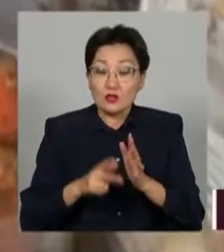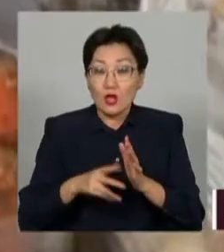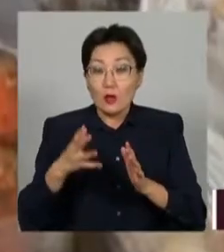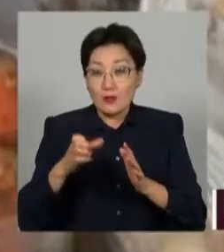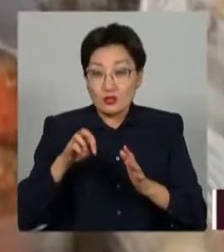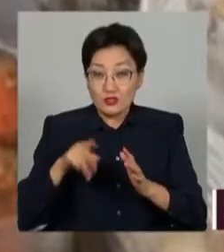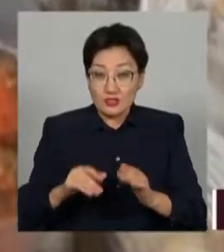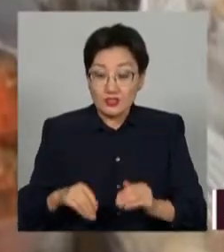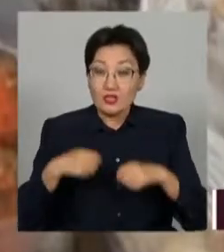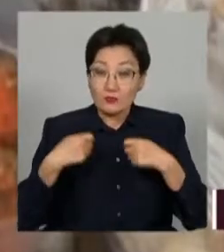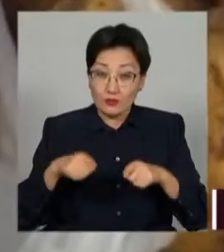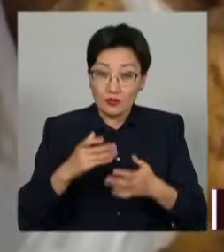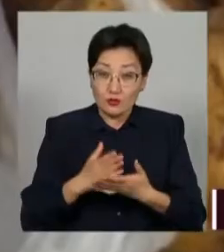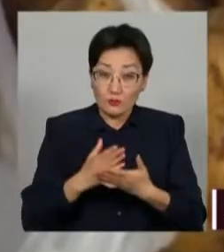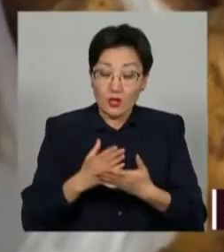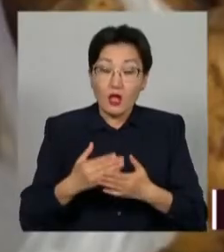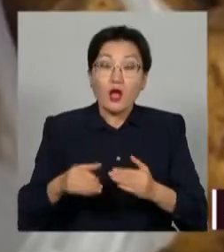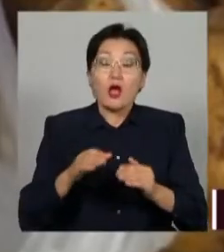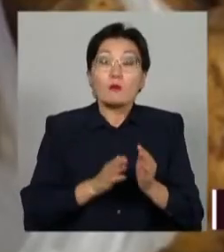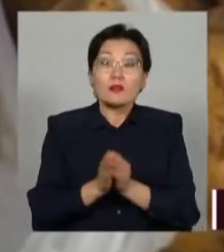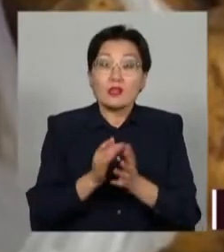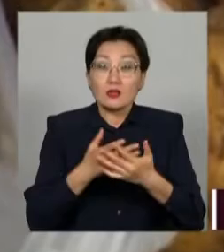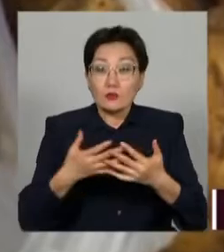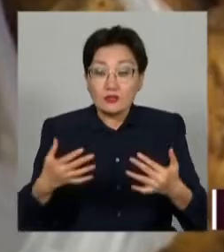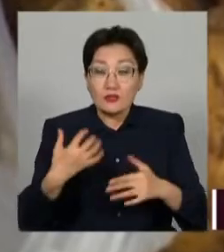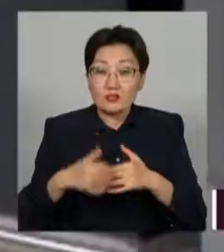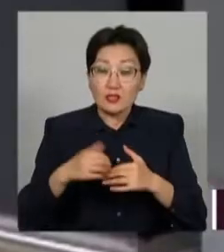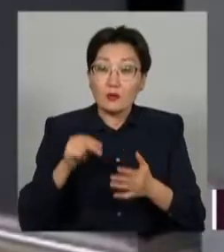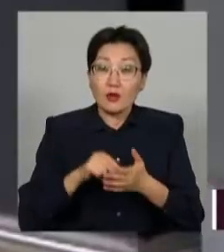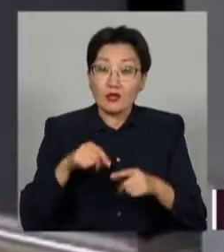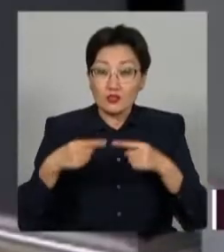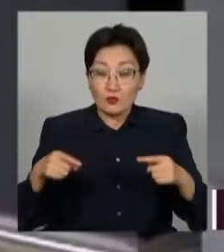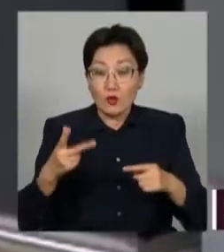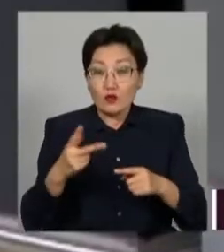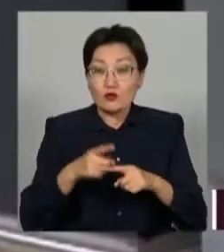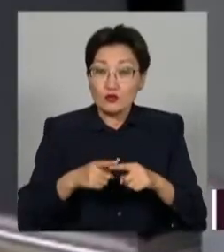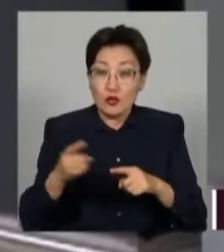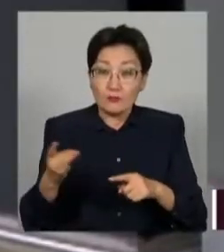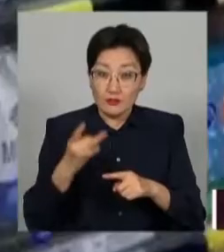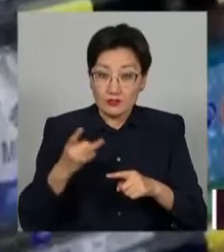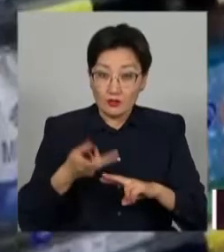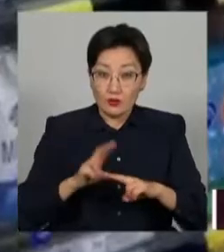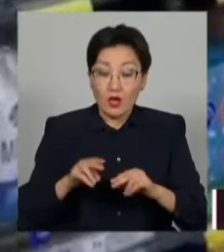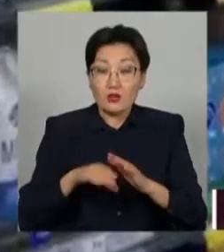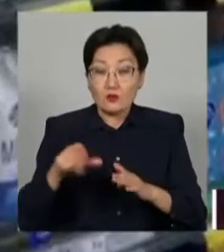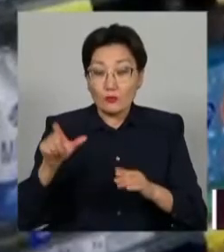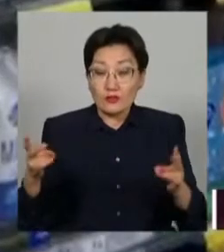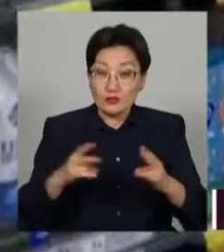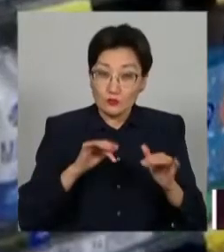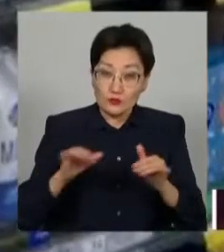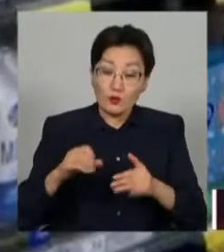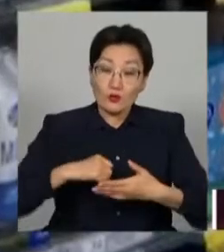480-500 теңгеге өткізіліп жатыр. Яғни бау мен базар арасындағы баға айырмашылығы 3,5 есе. Осы орайда сенатор тиісті